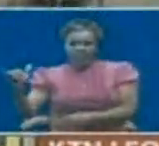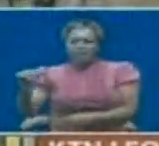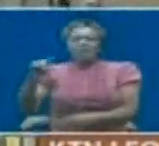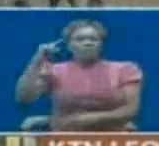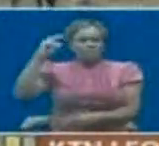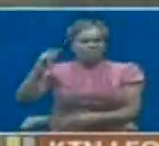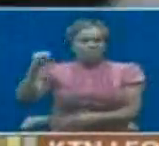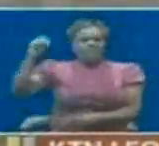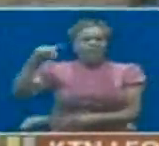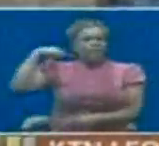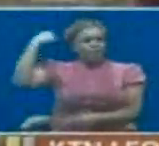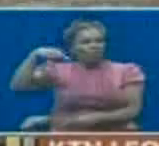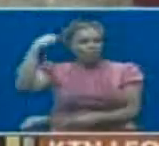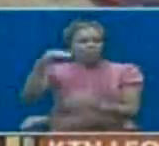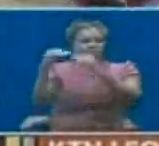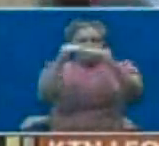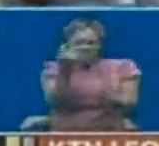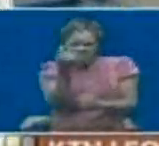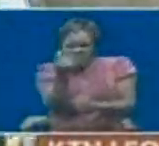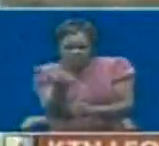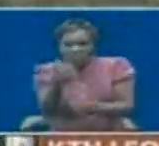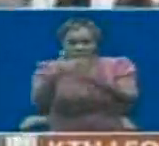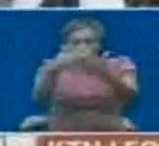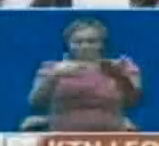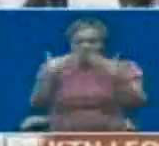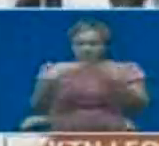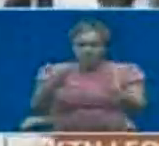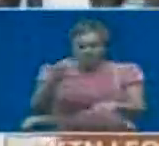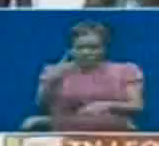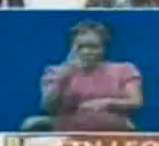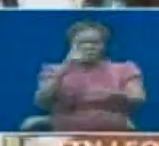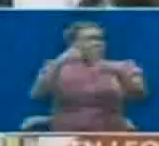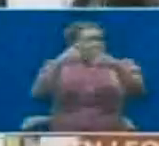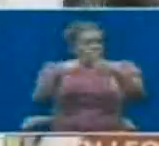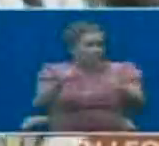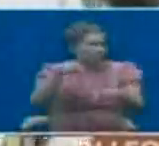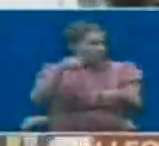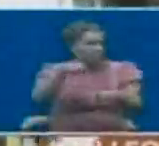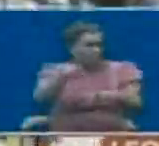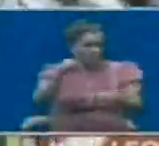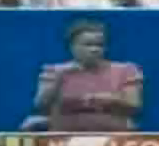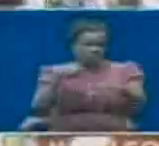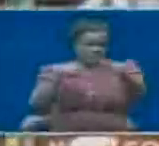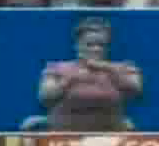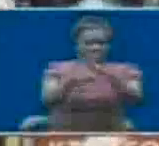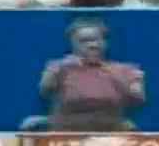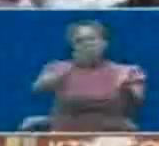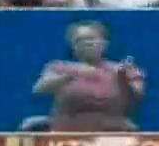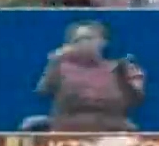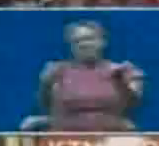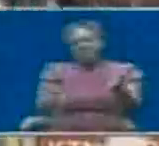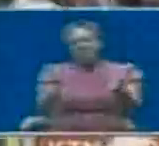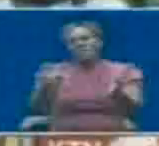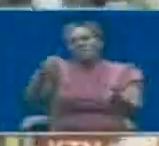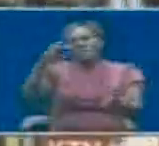Mathare United nusura wasawazishe dakika chache kabla kukamilika kwa kipindi cha kwanza, lakini mkwaju wake Noah Abich